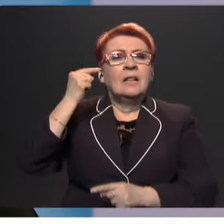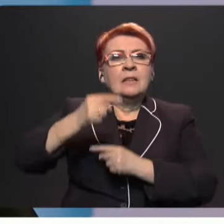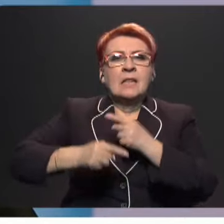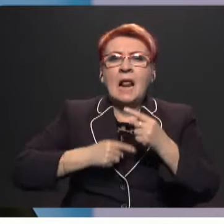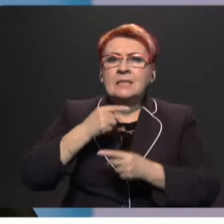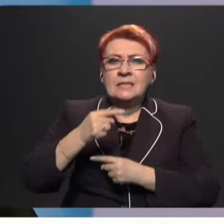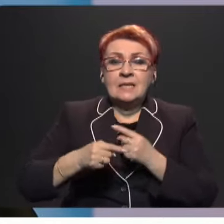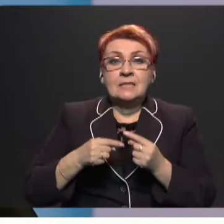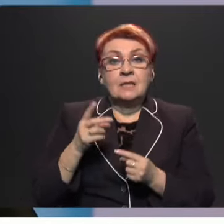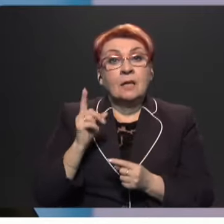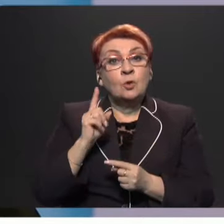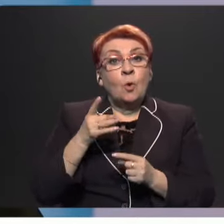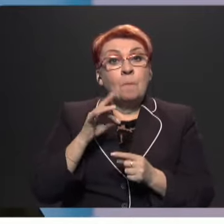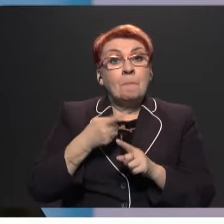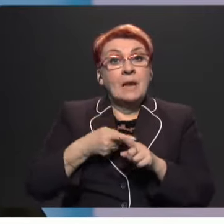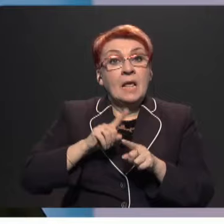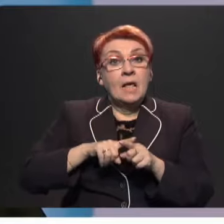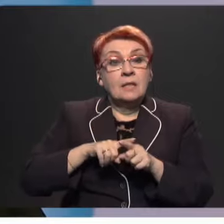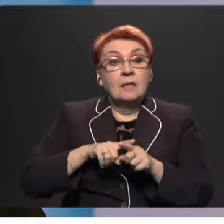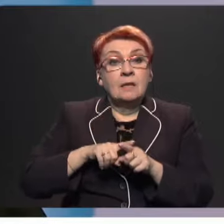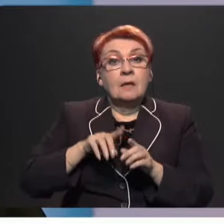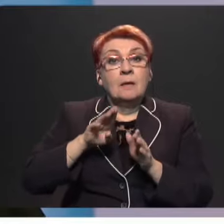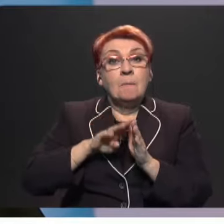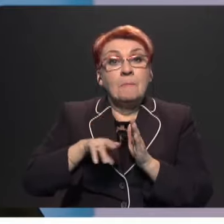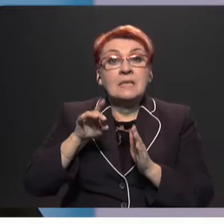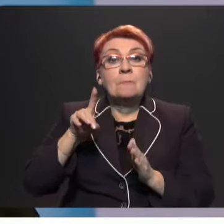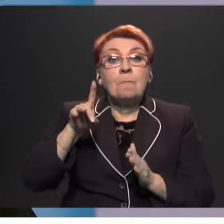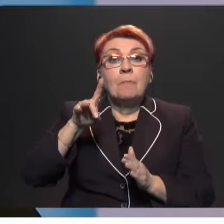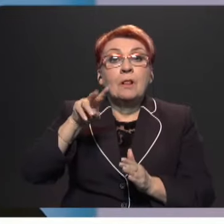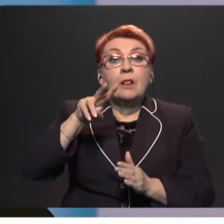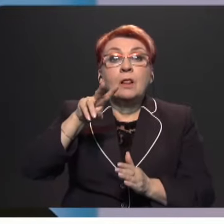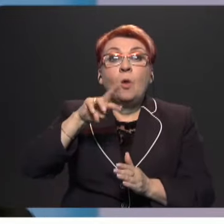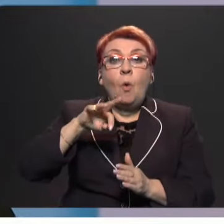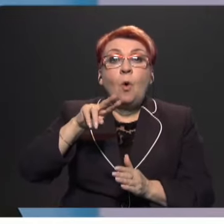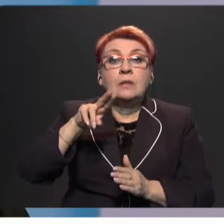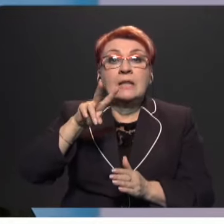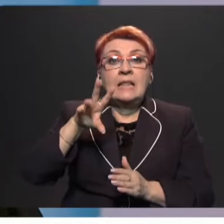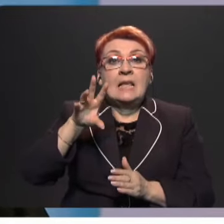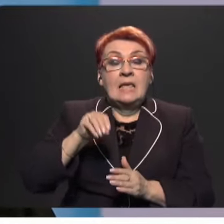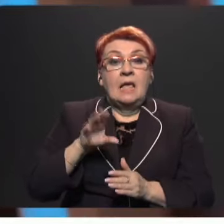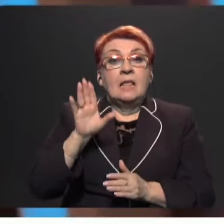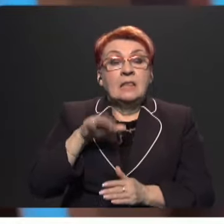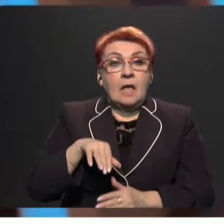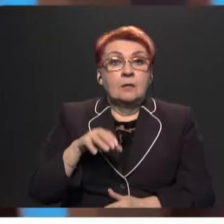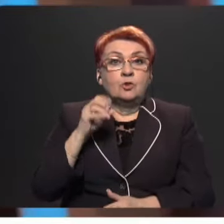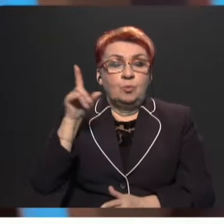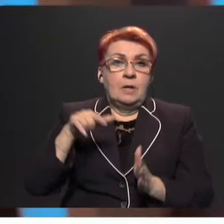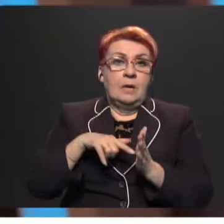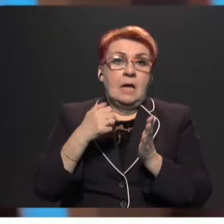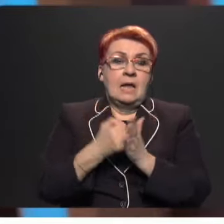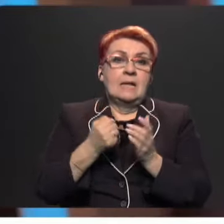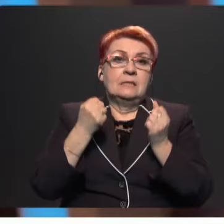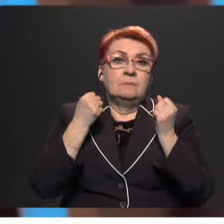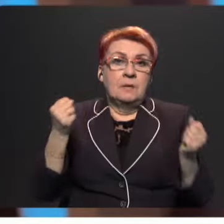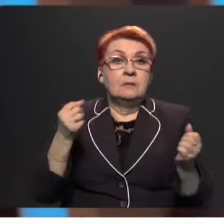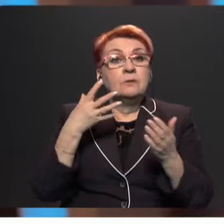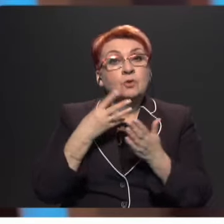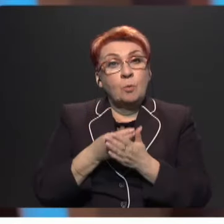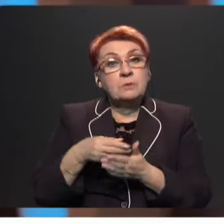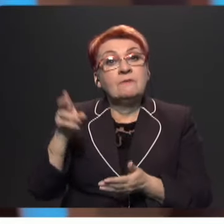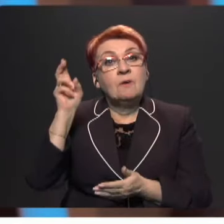традиции, но при этом совершенно бесплодные. Настолько бесплодные, что даже умудрились распять собственного